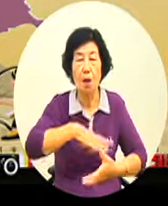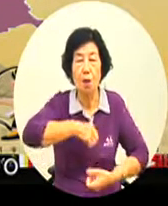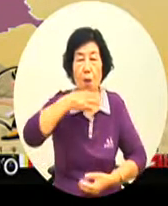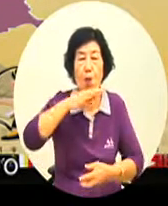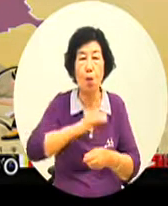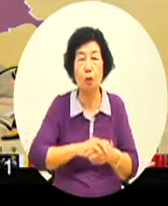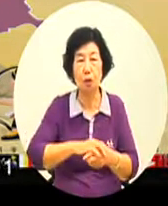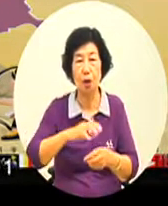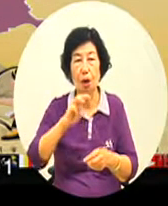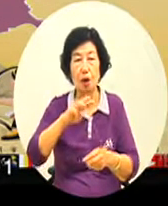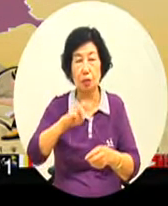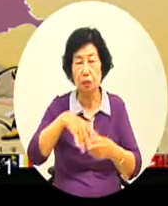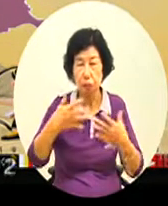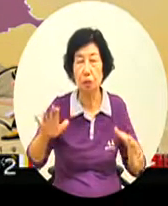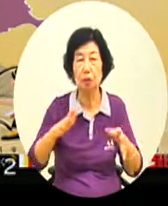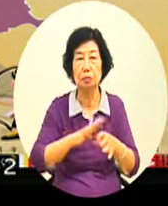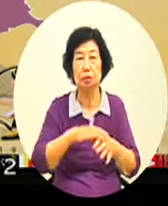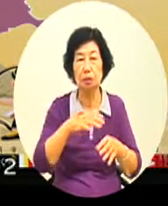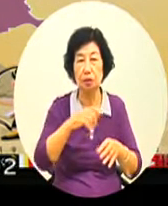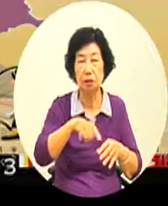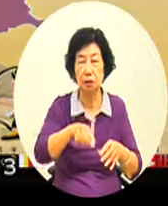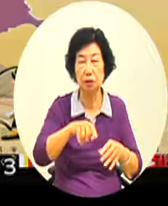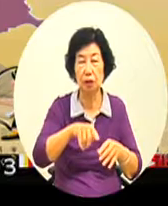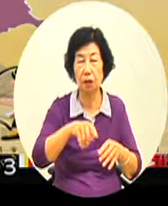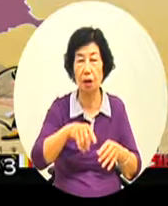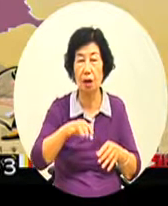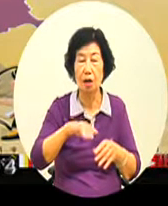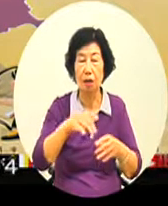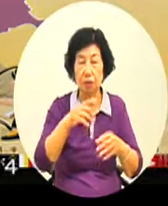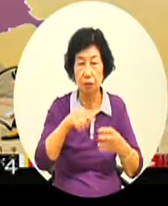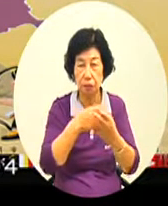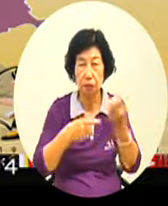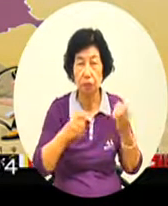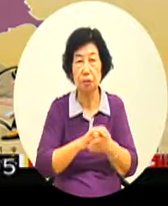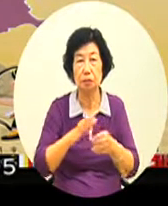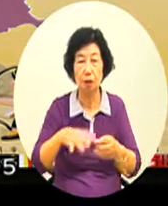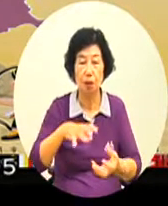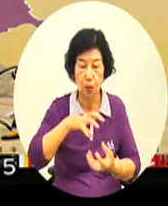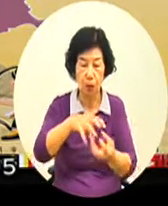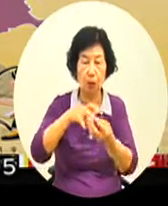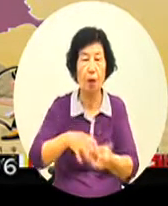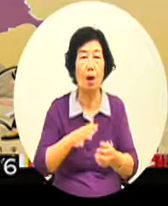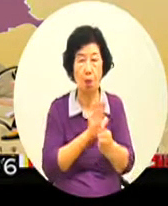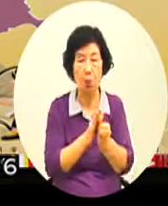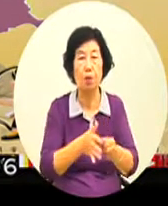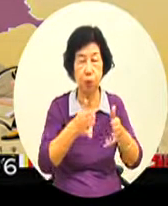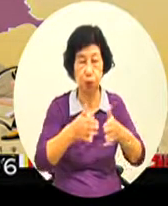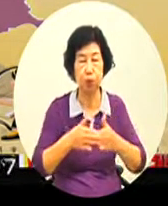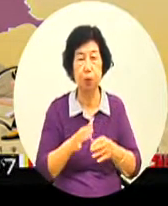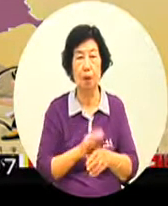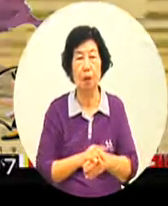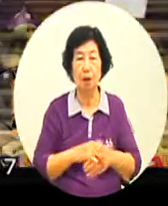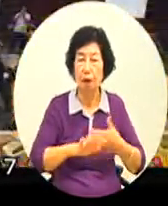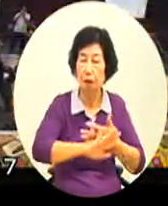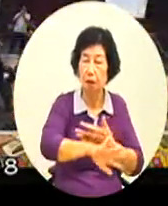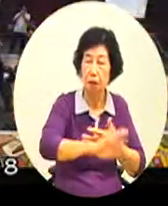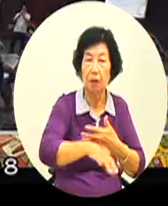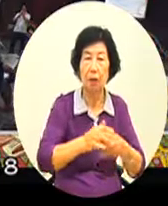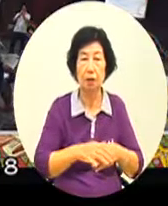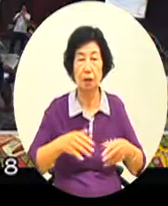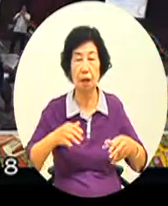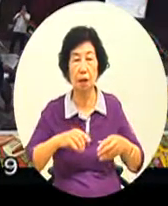食堂，提供416个长辈呢共食或是送餐服务。另外对于拉瓦克部落居民的安置